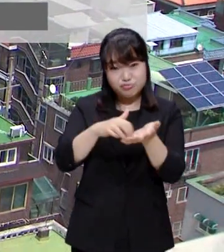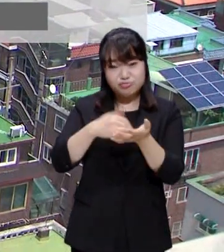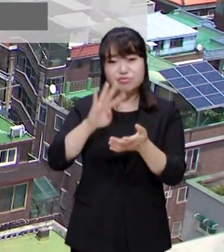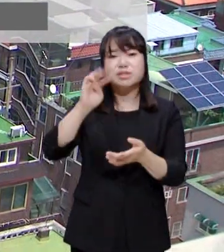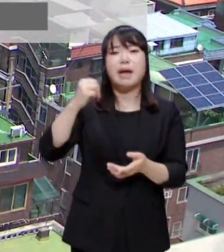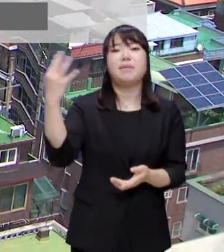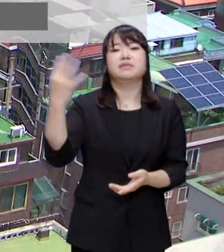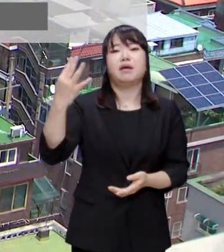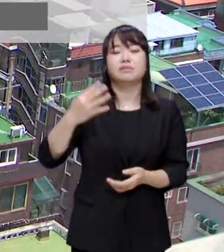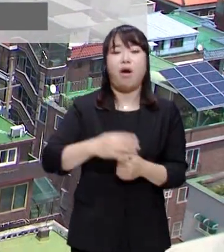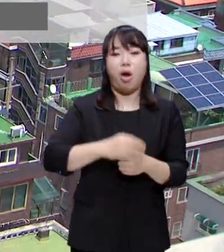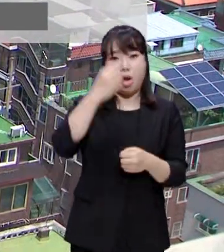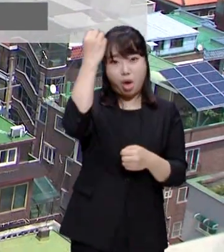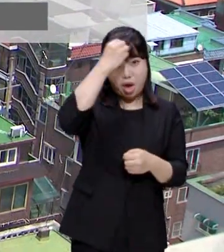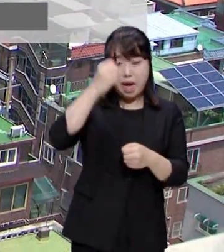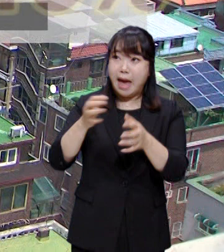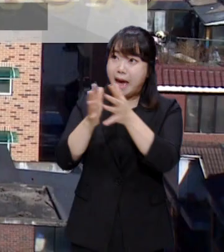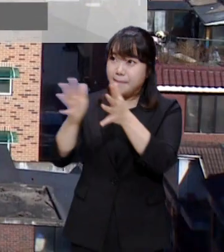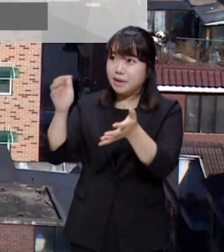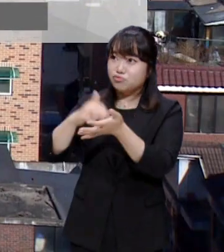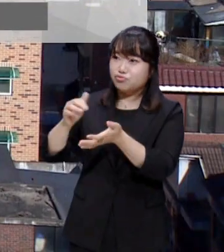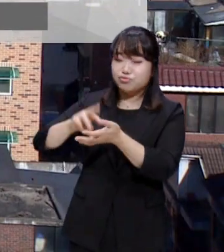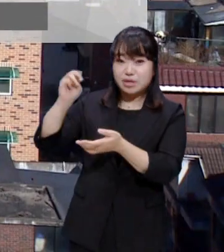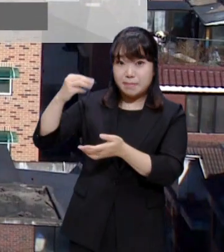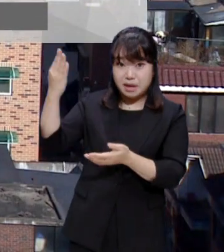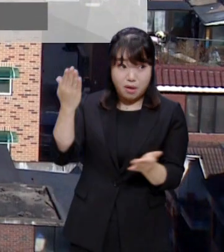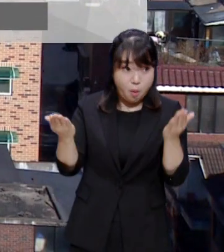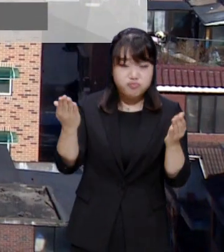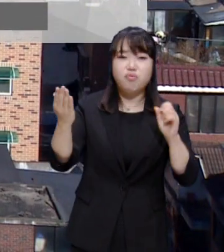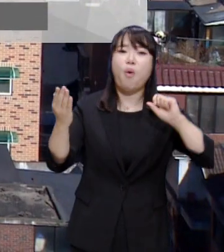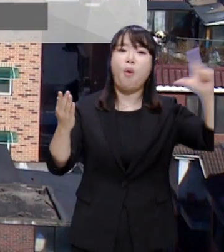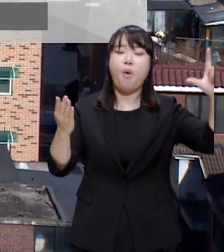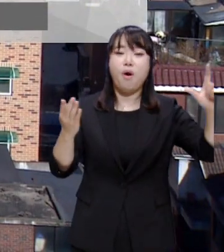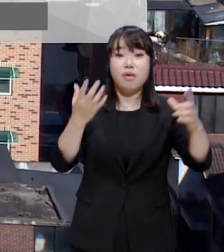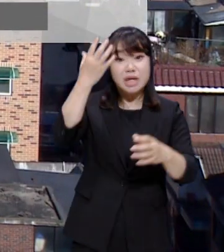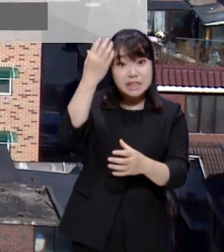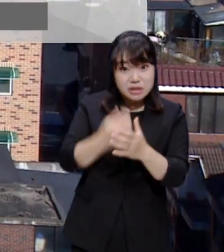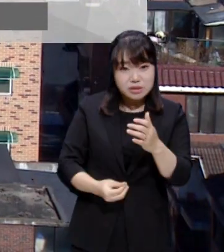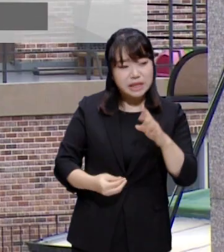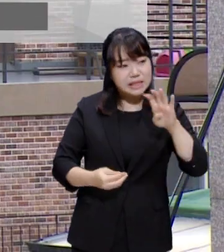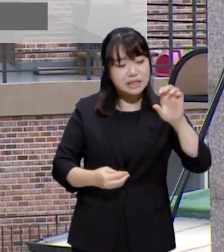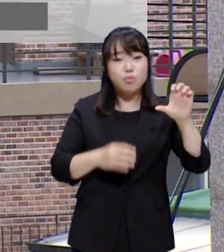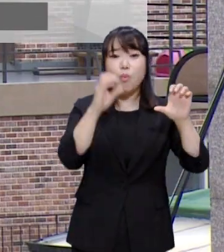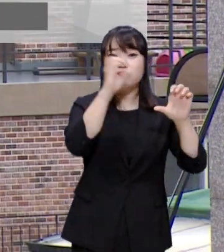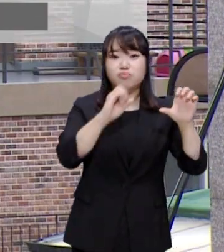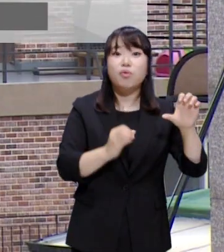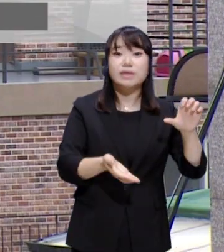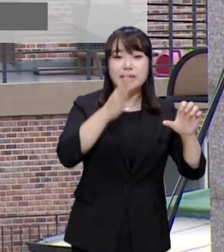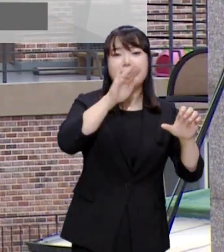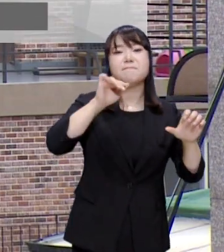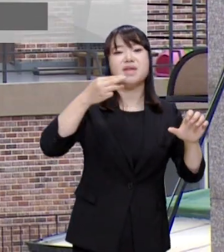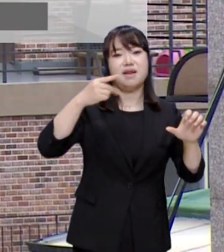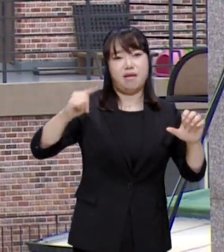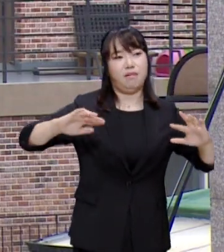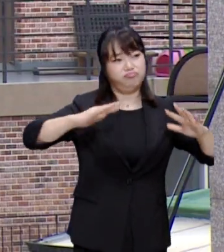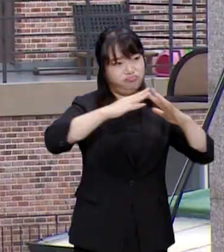세대로 아파트 3만 4천여 세대보다 많았고 전체 주택 가운데는 45% 넘게